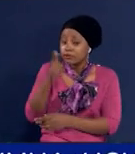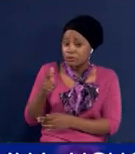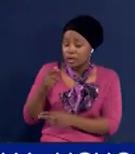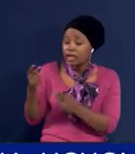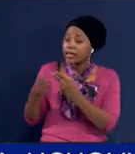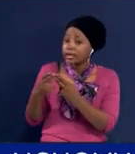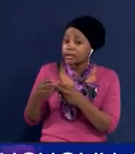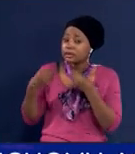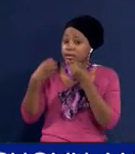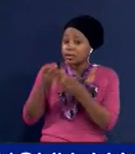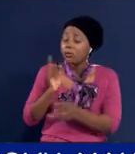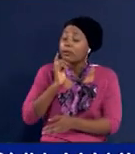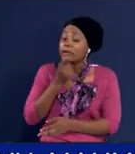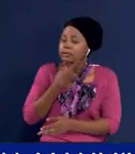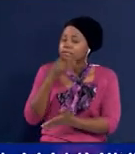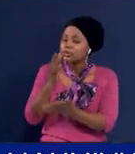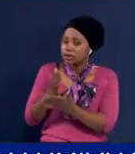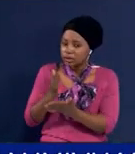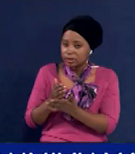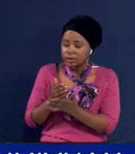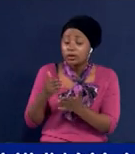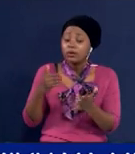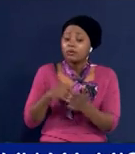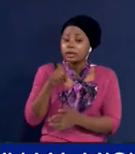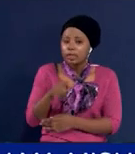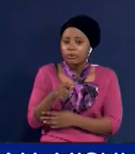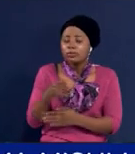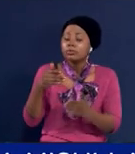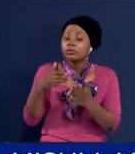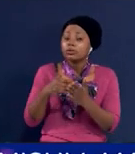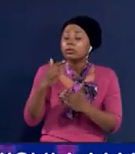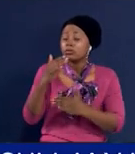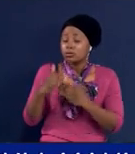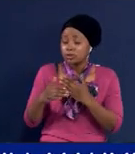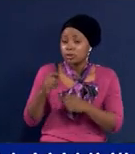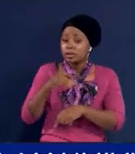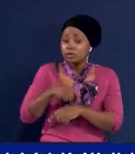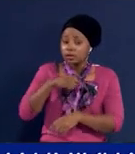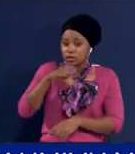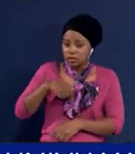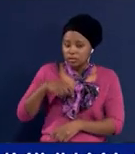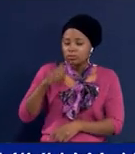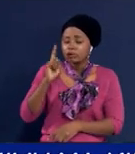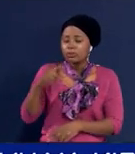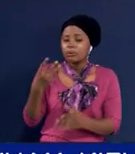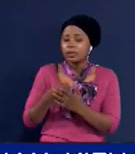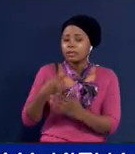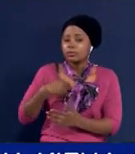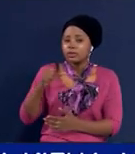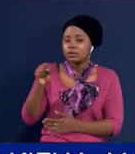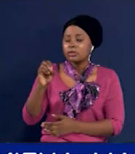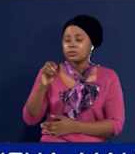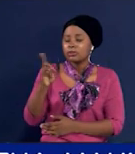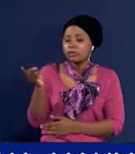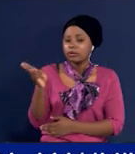daktari atakupatia majibu stahiki. Mpaka kufikia hapa sasa, tumefikia tamati ya kipindi chetu kwa siku ya leo. Kumbuka ulikuwa nami Sofia Mgaza,